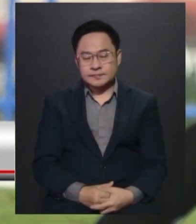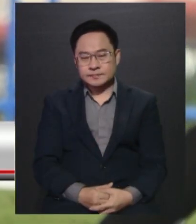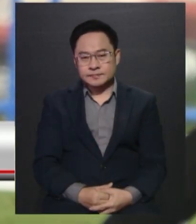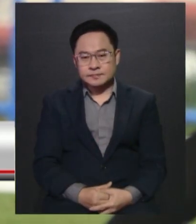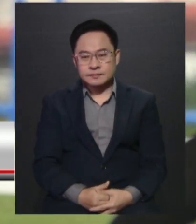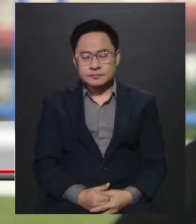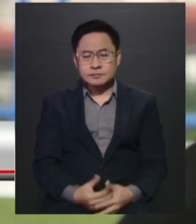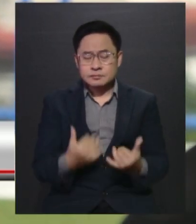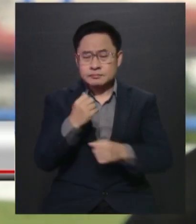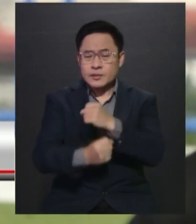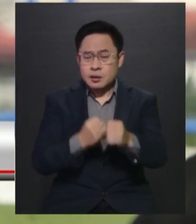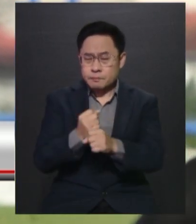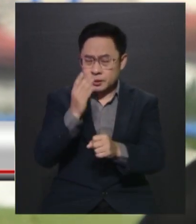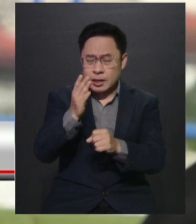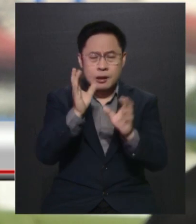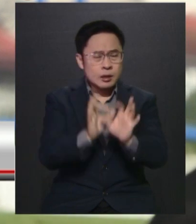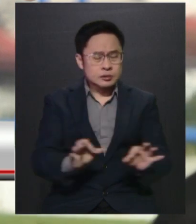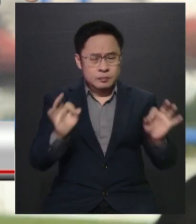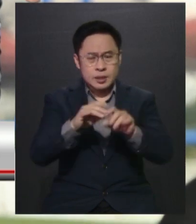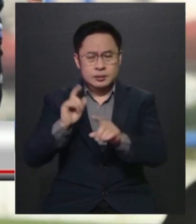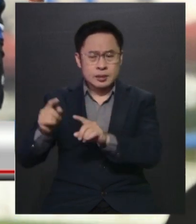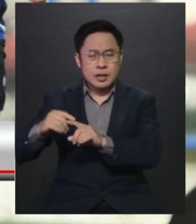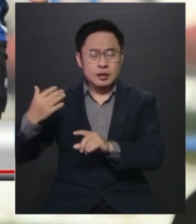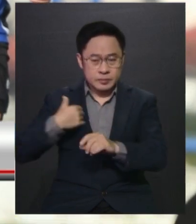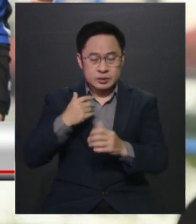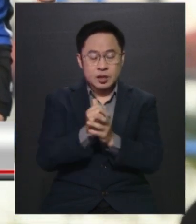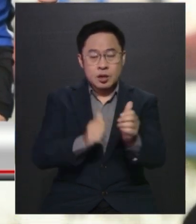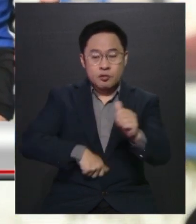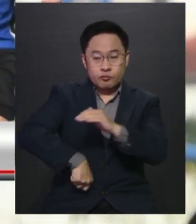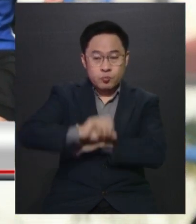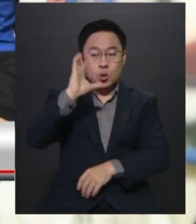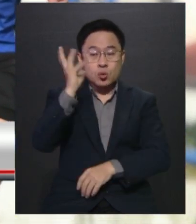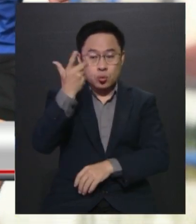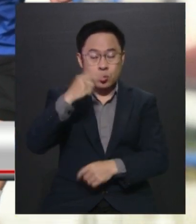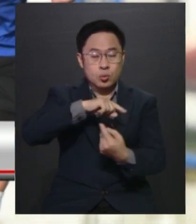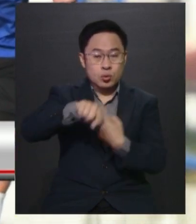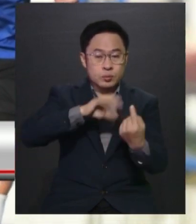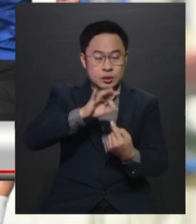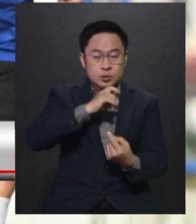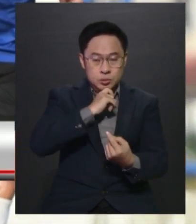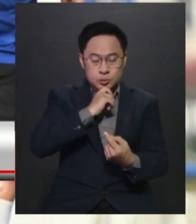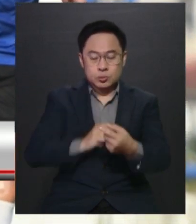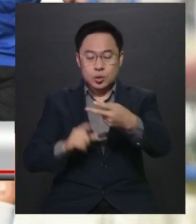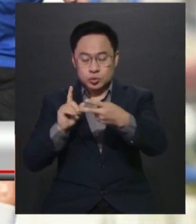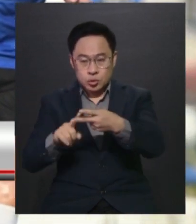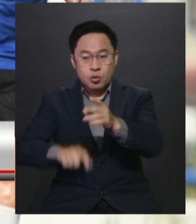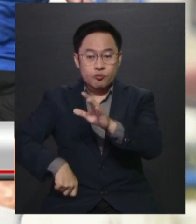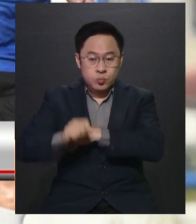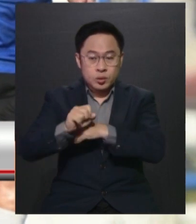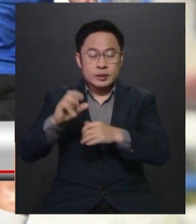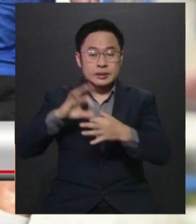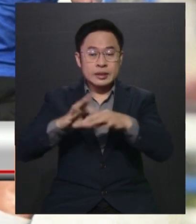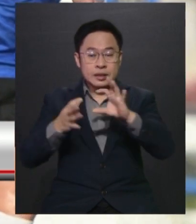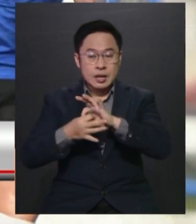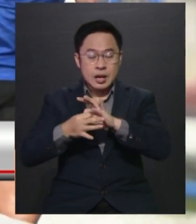าปีหน้าเนี่ยมีทัวร์นาเมนต์ระดับที่เราต้องการอยู่ด้วยเพราะว่าการแข่งรอบวันชิงแชมป์เอเชียเนี่ยมันก็มีโอกาสในการลุ้นโ